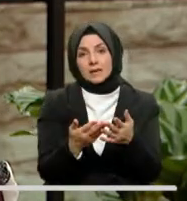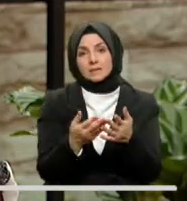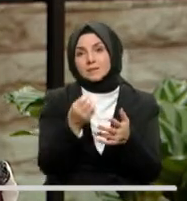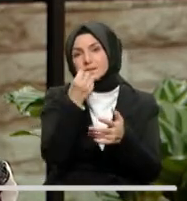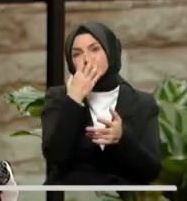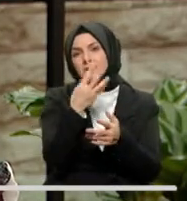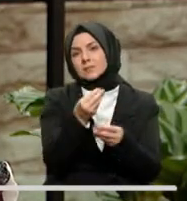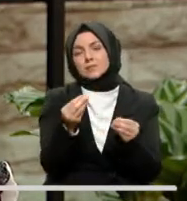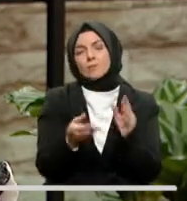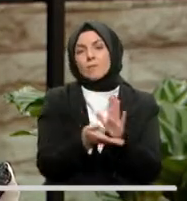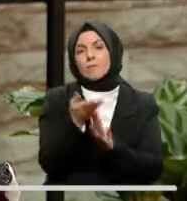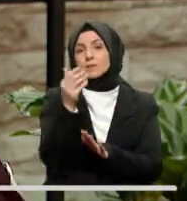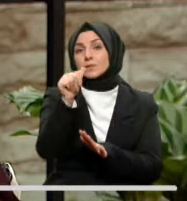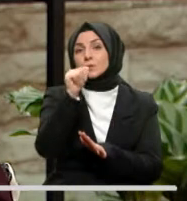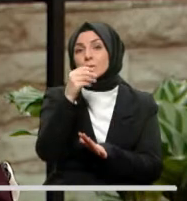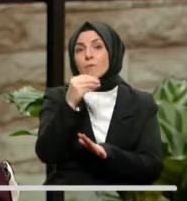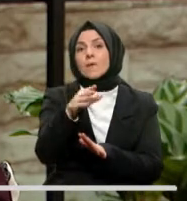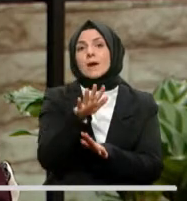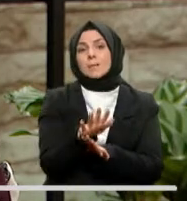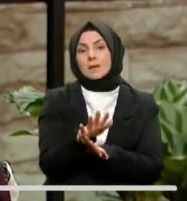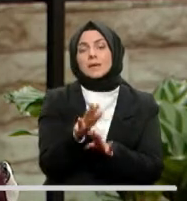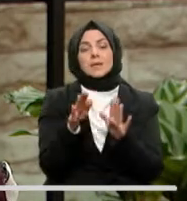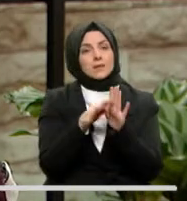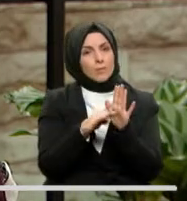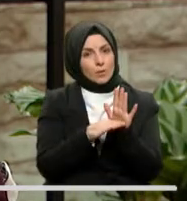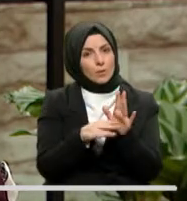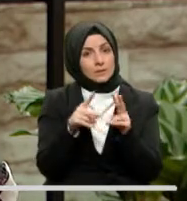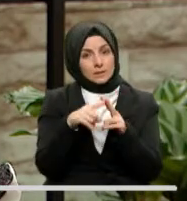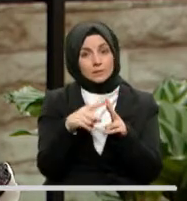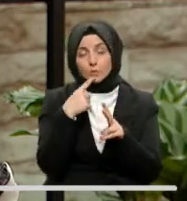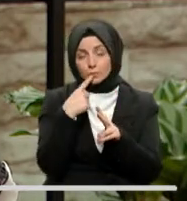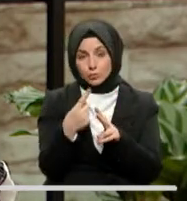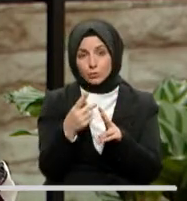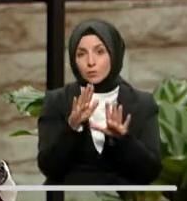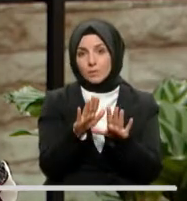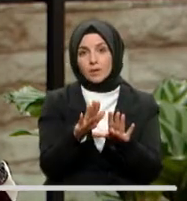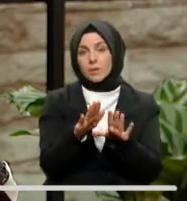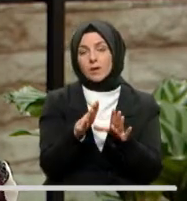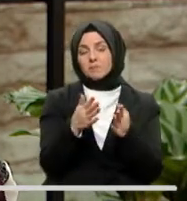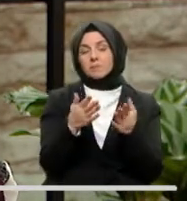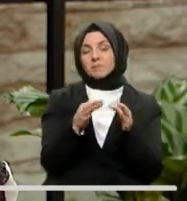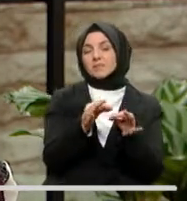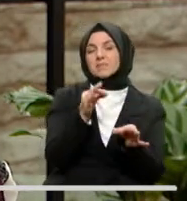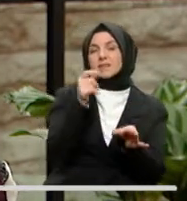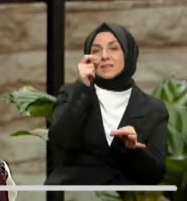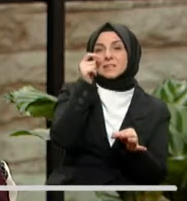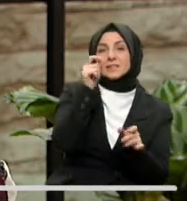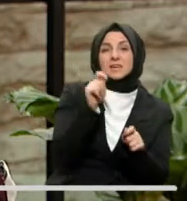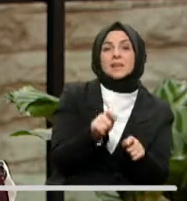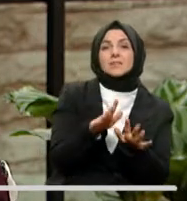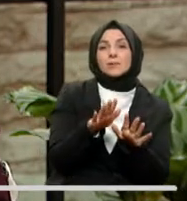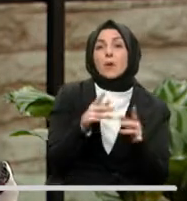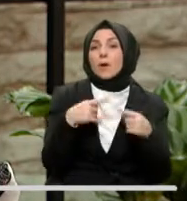çok fazlası verme ya bunu çok neden çok de programı da katılıyorum söylüyorum ama ne kadar dinleyen var ne kadar önemli Evet